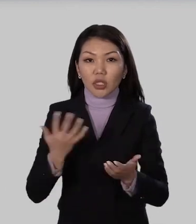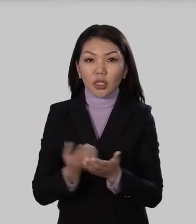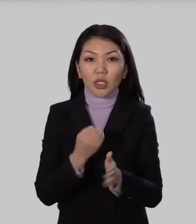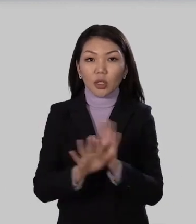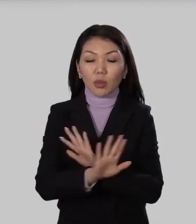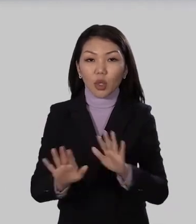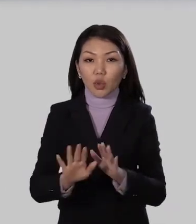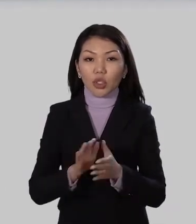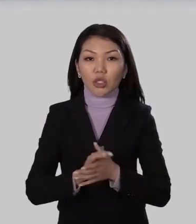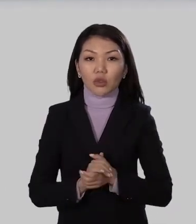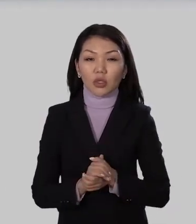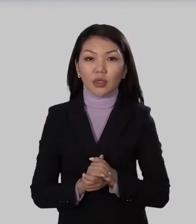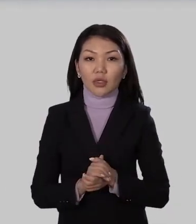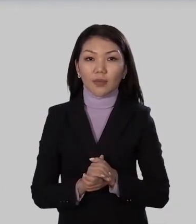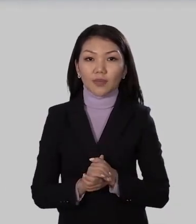получишь результата.